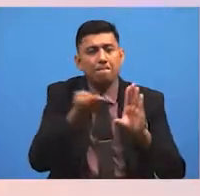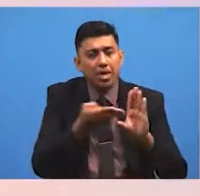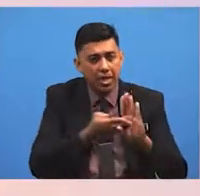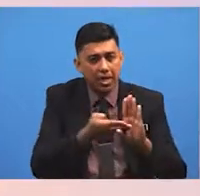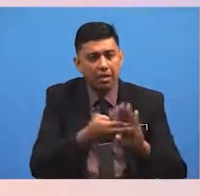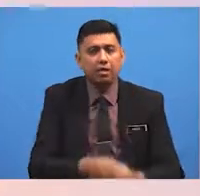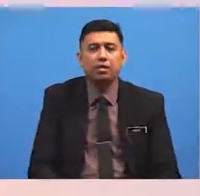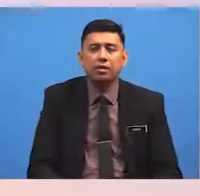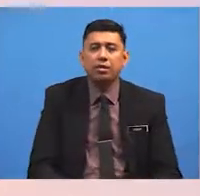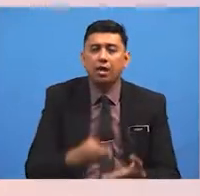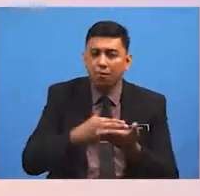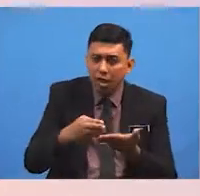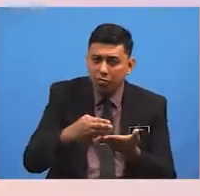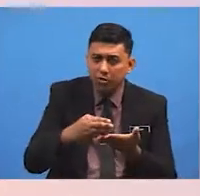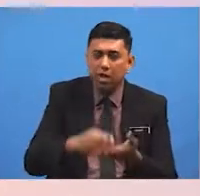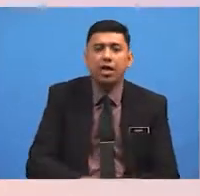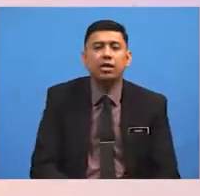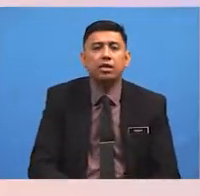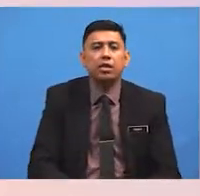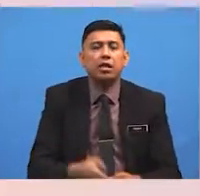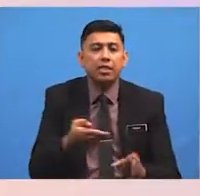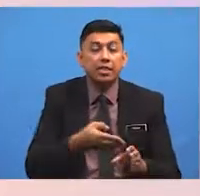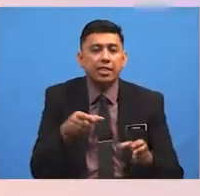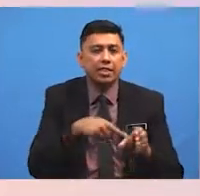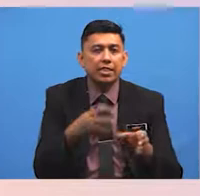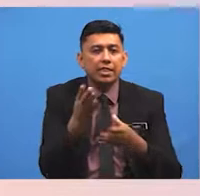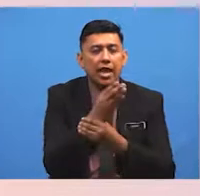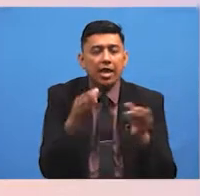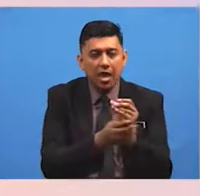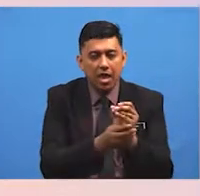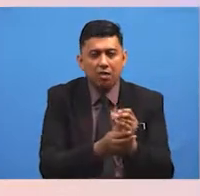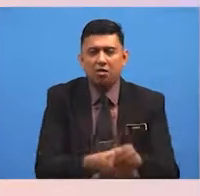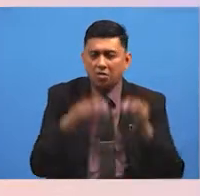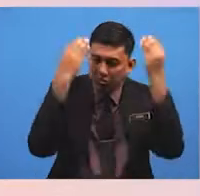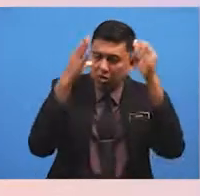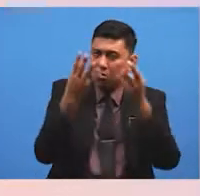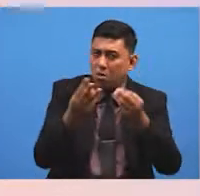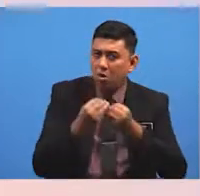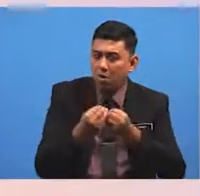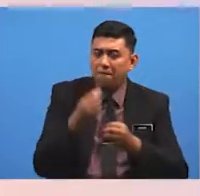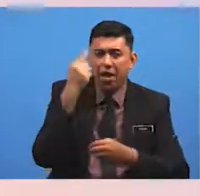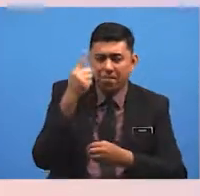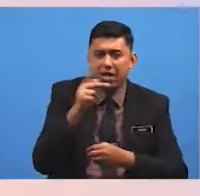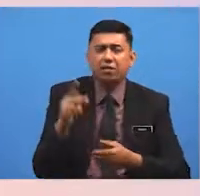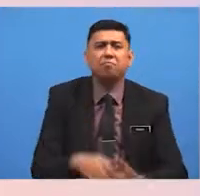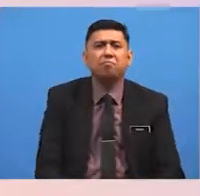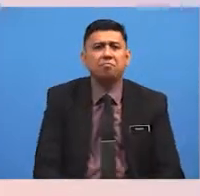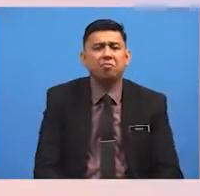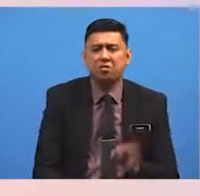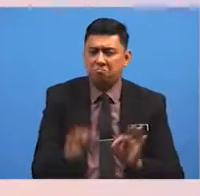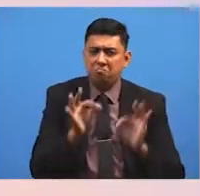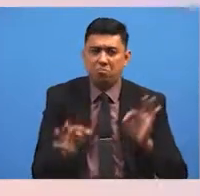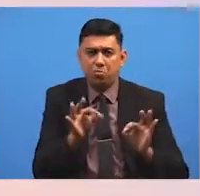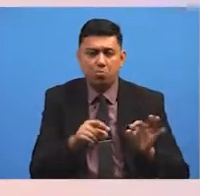juga bagi awal tunai di tangan cek guna murid-murid juga paham Ken jika